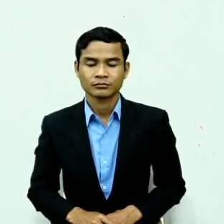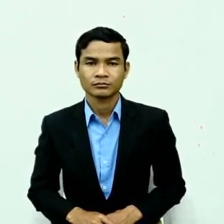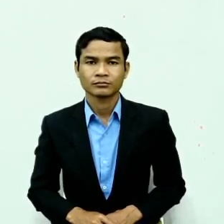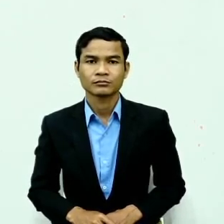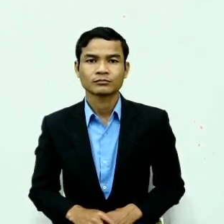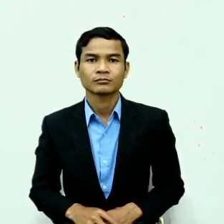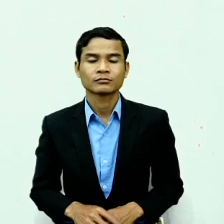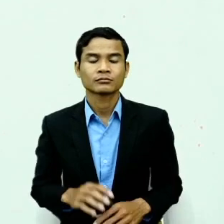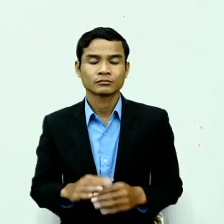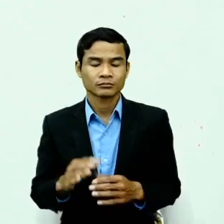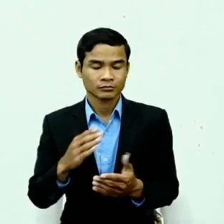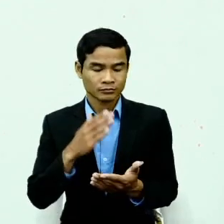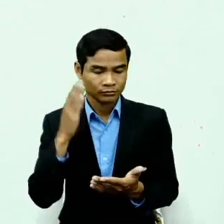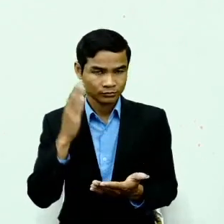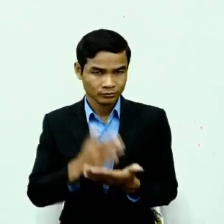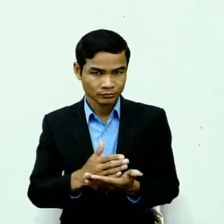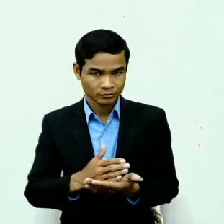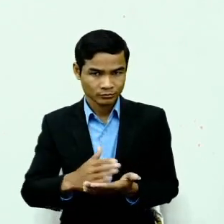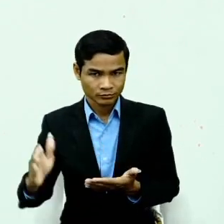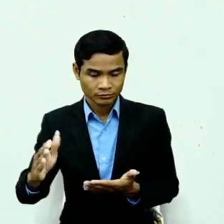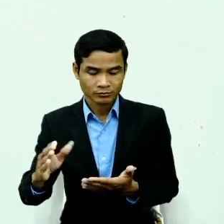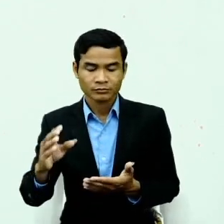cầm chát sắt là ật